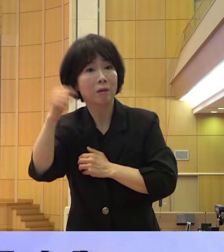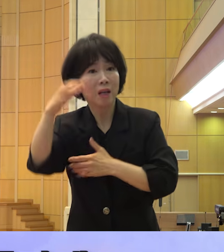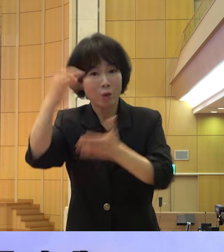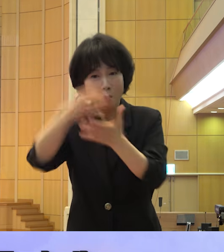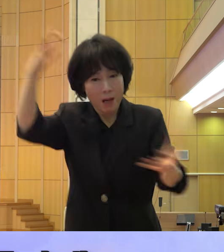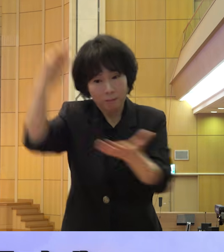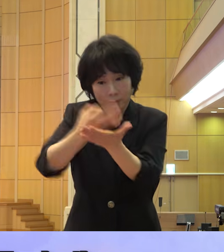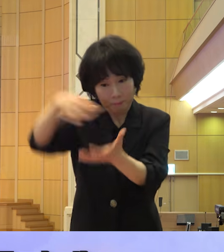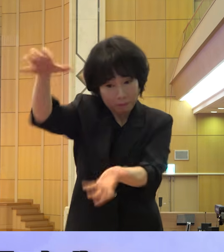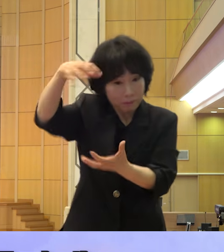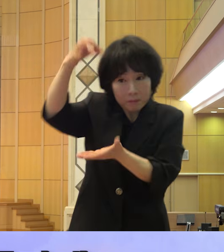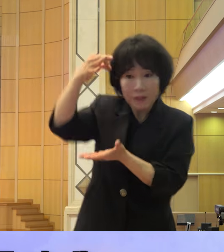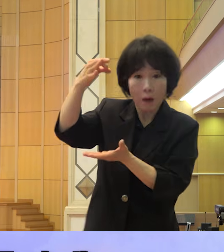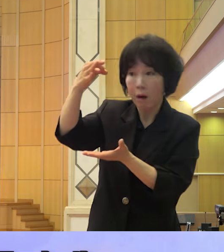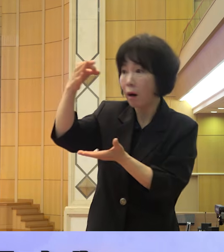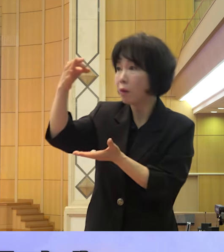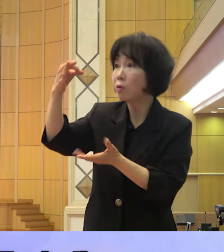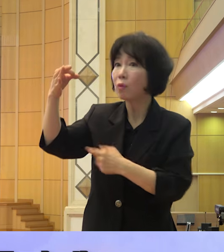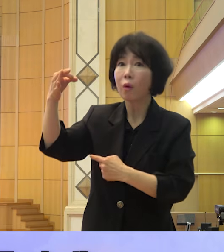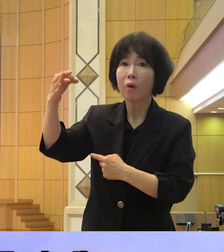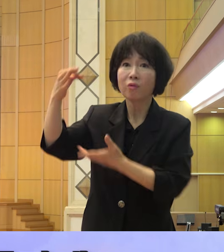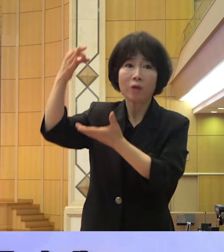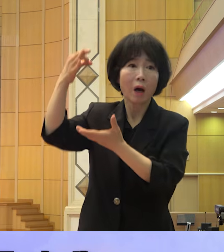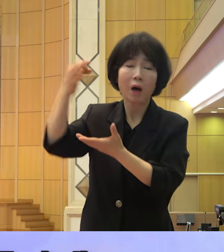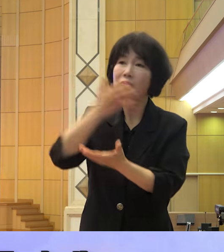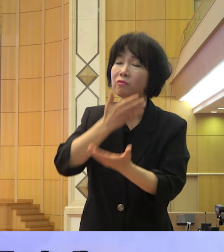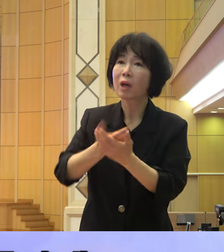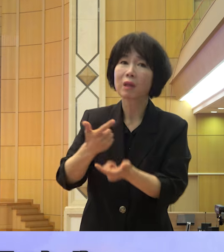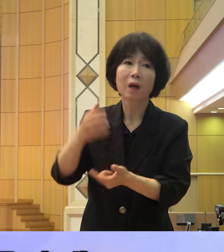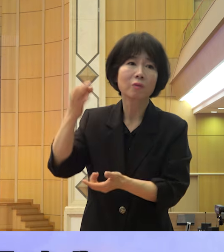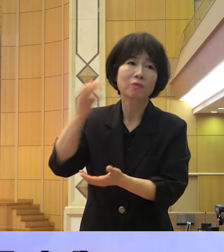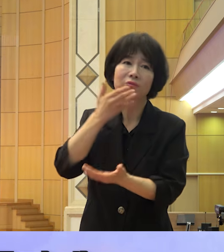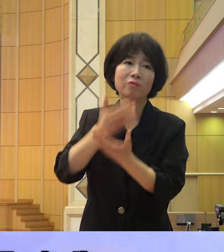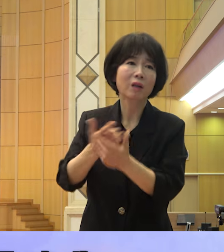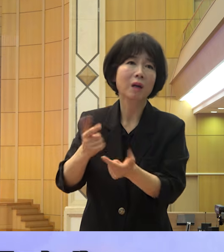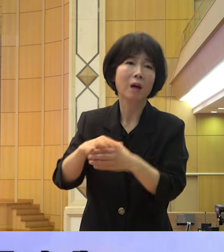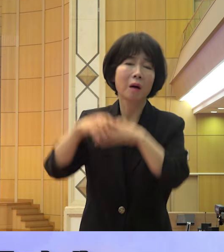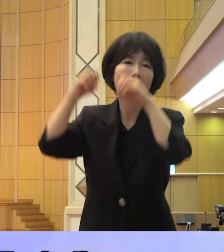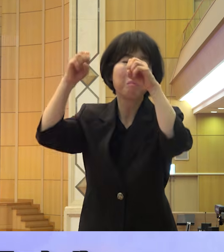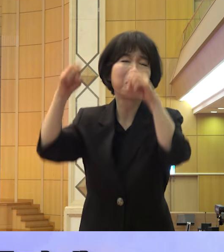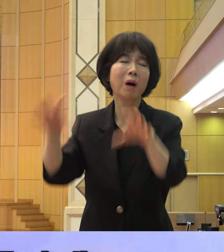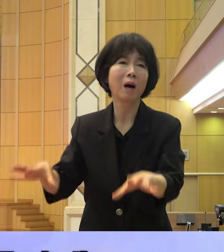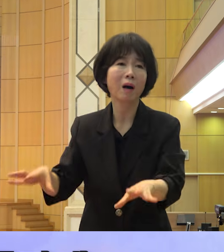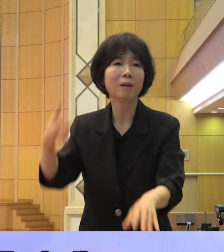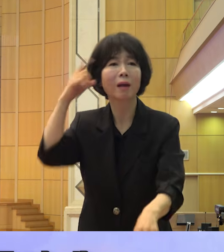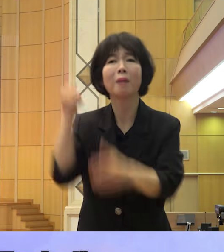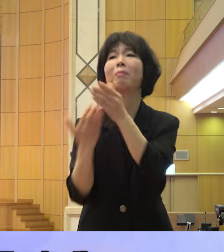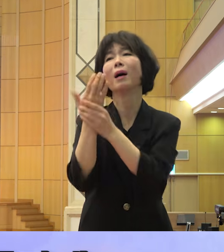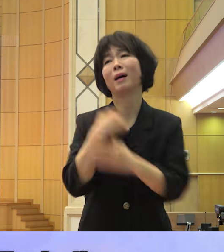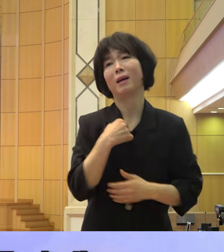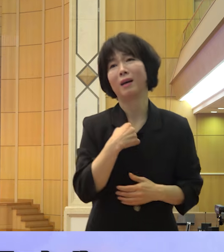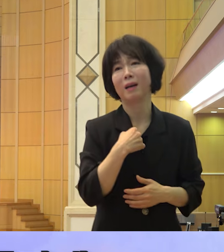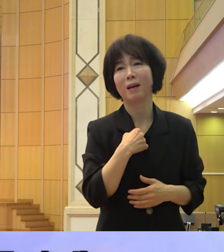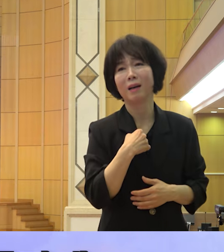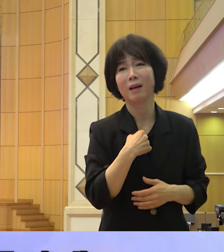단 줄 알았어요. 딱 죽게 되니까 돈이 다가 아니더라고. 여러분 아세요?